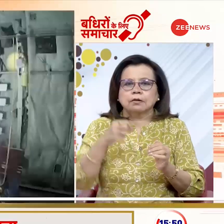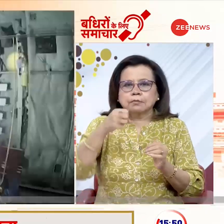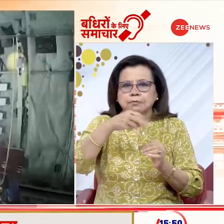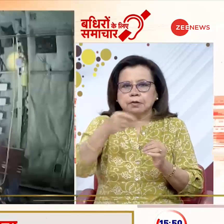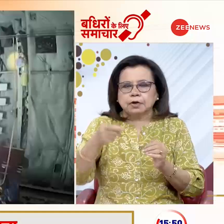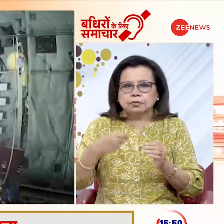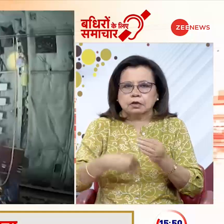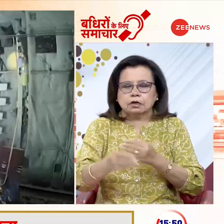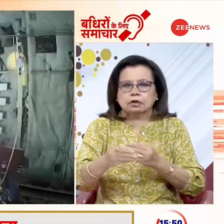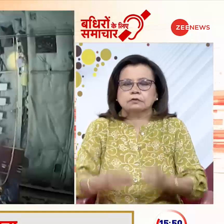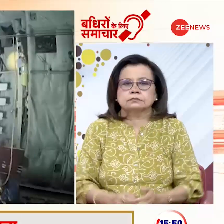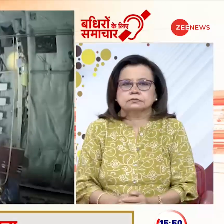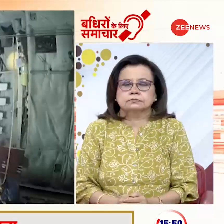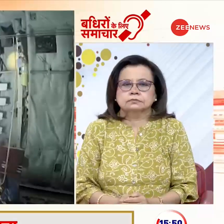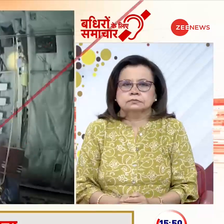गिराई।